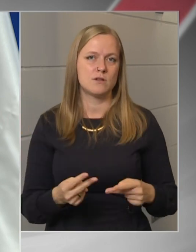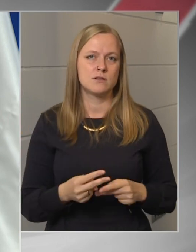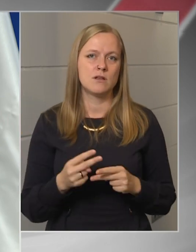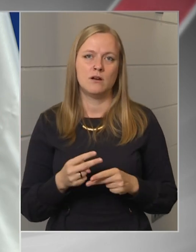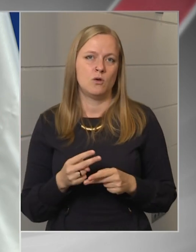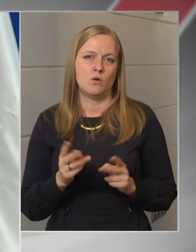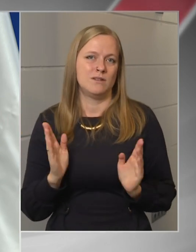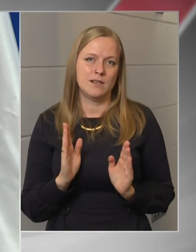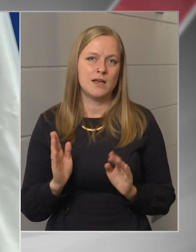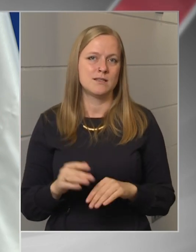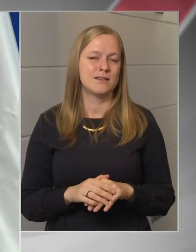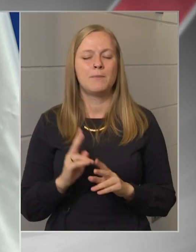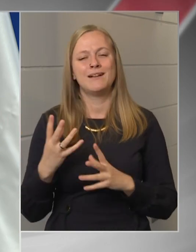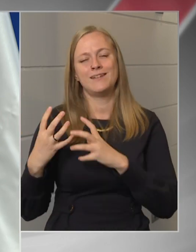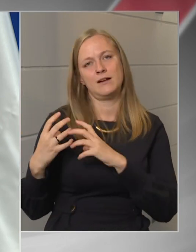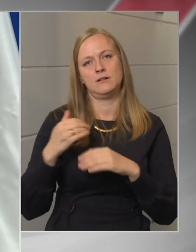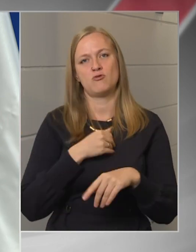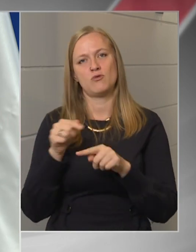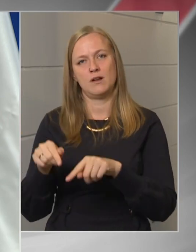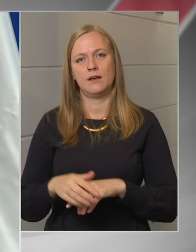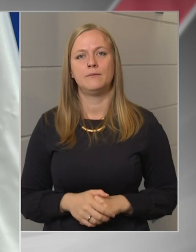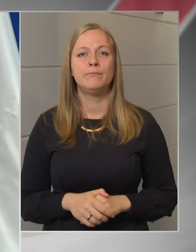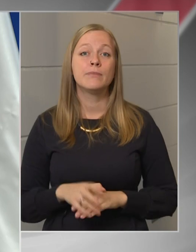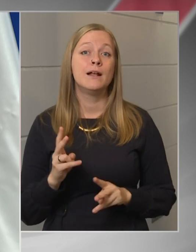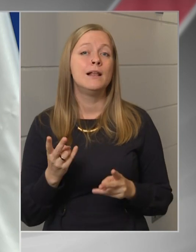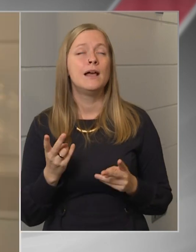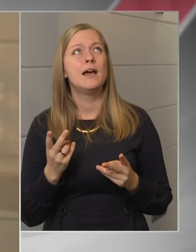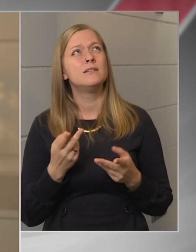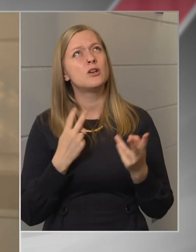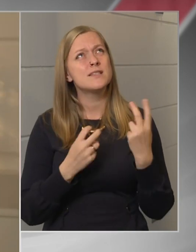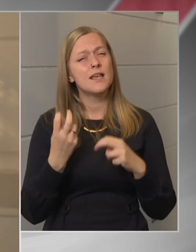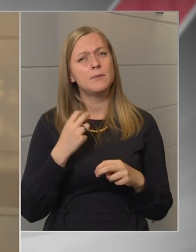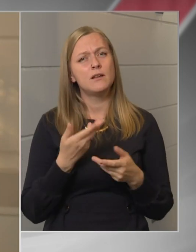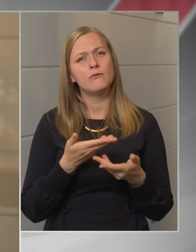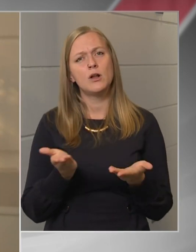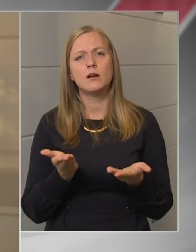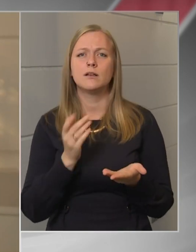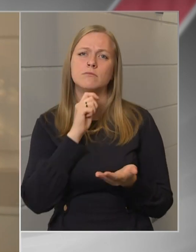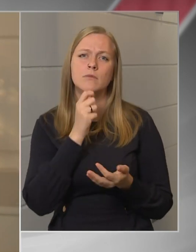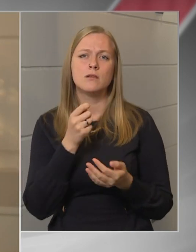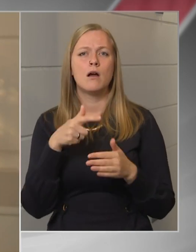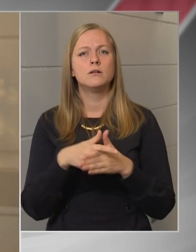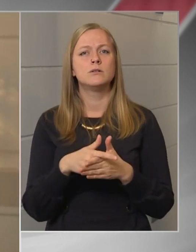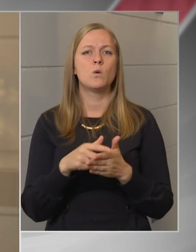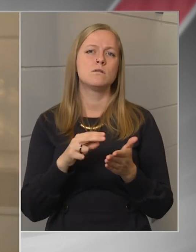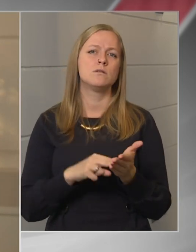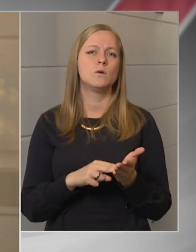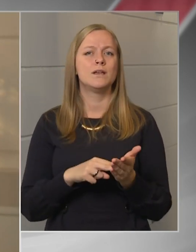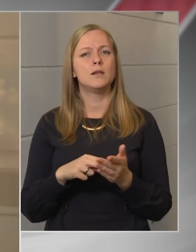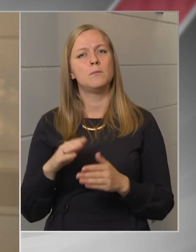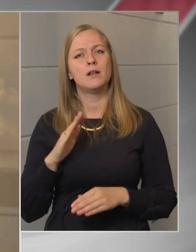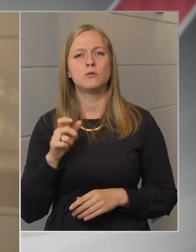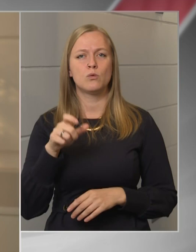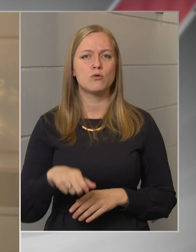ezzel nem kell megterhelni az iskolát. Lehet arra számítani, hogyha valaki egy magyar közjogi méltóságnak élve